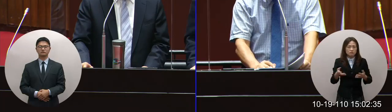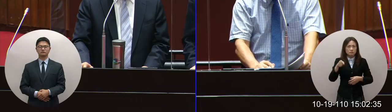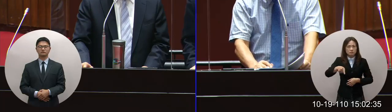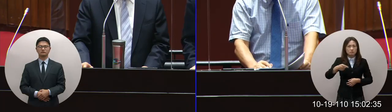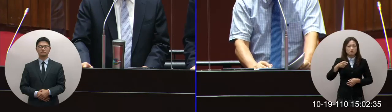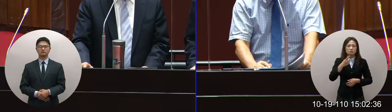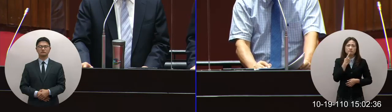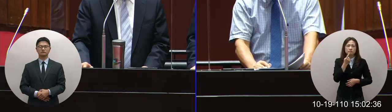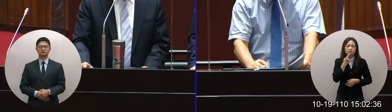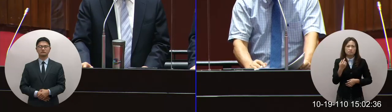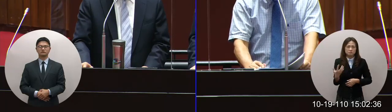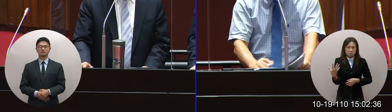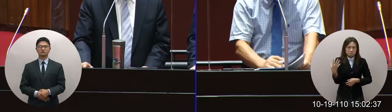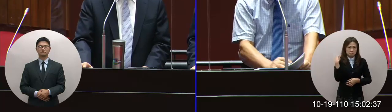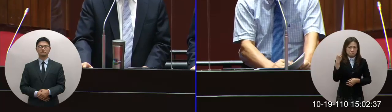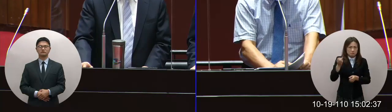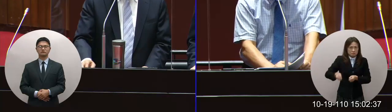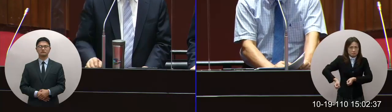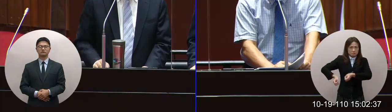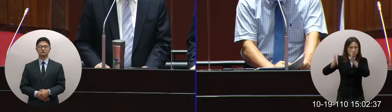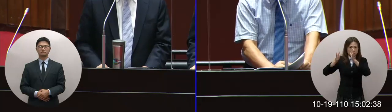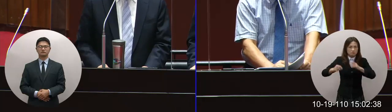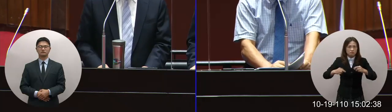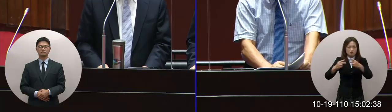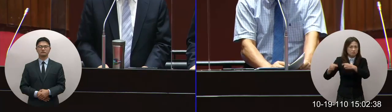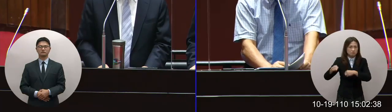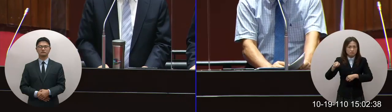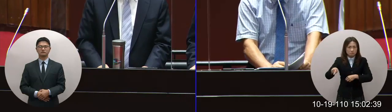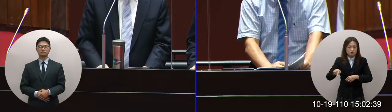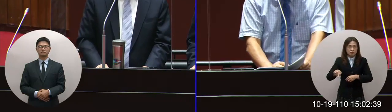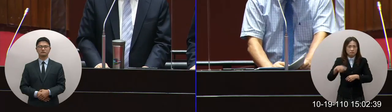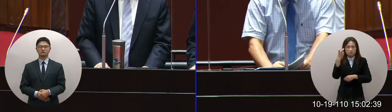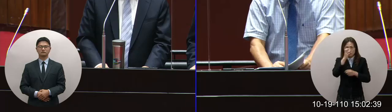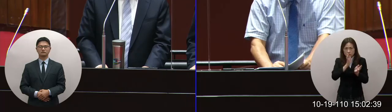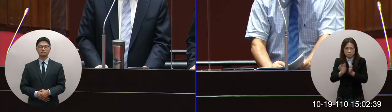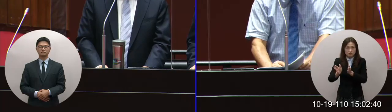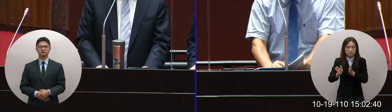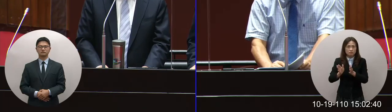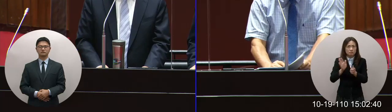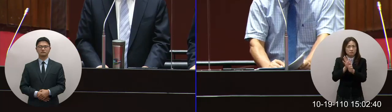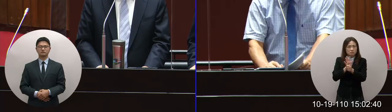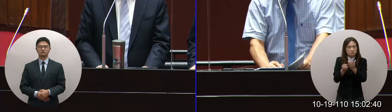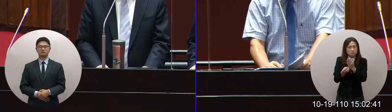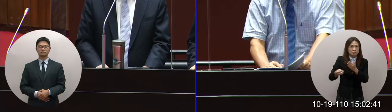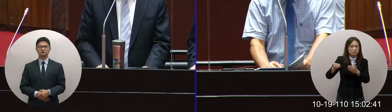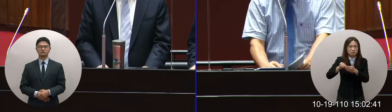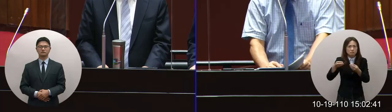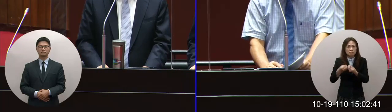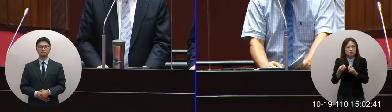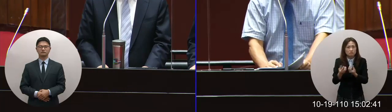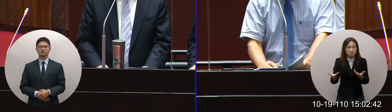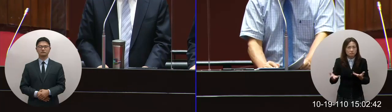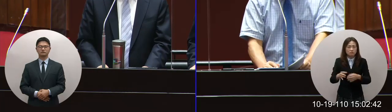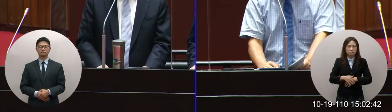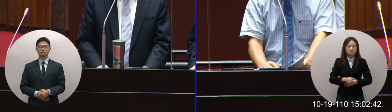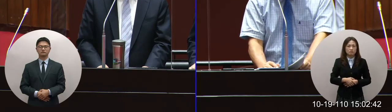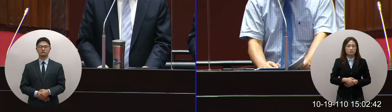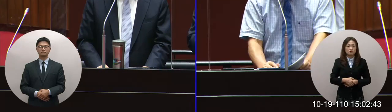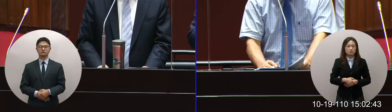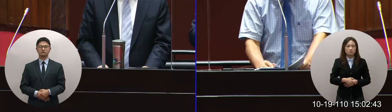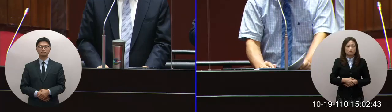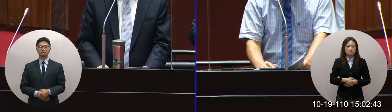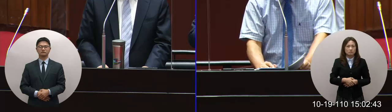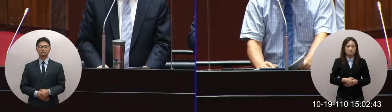厦成立管理组织，加速推动老旧公寓大厦都市更新的意见之整合。对此